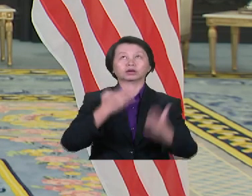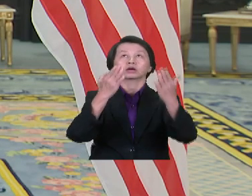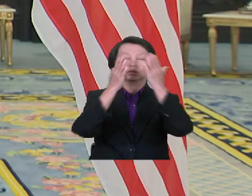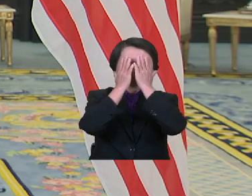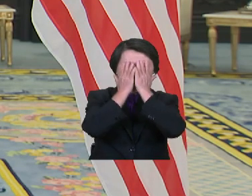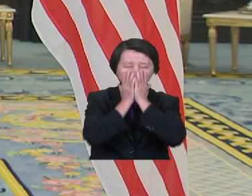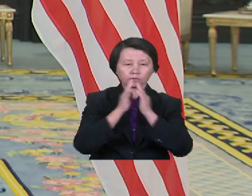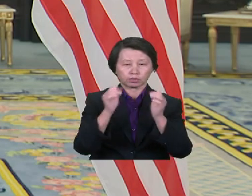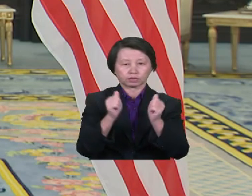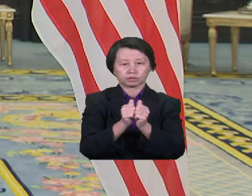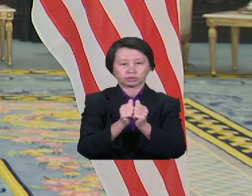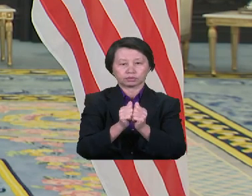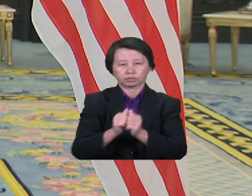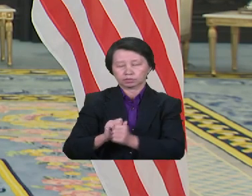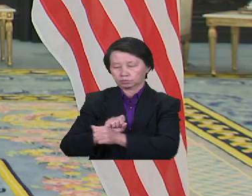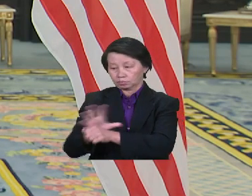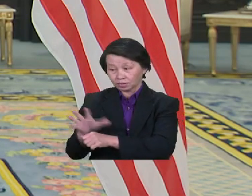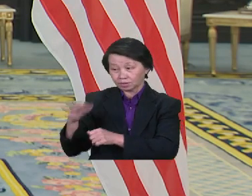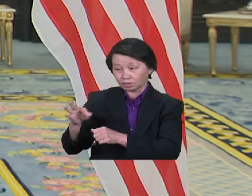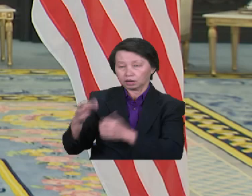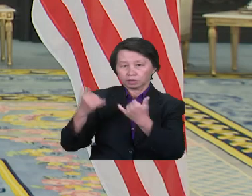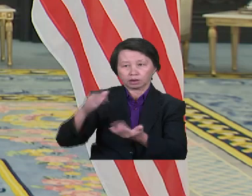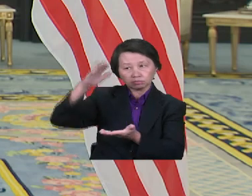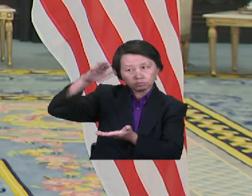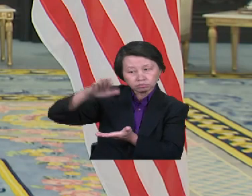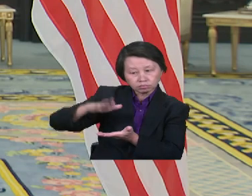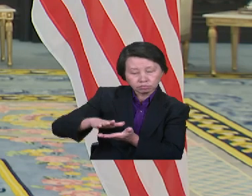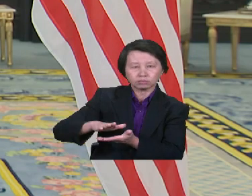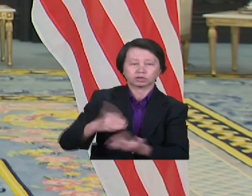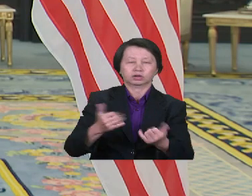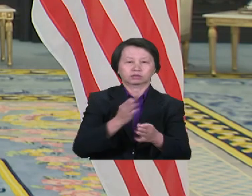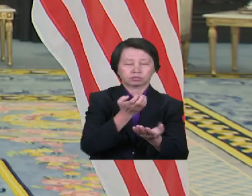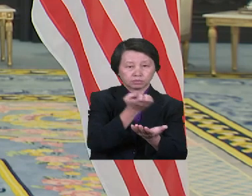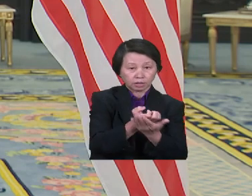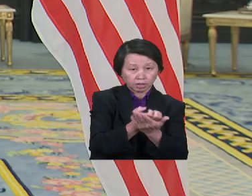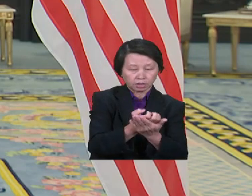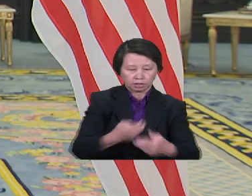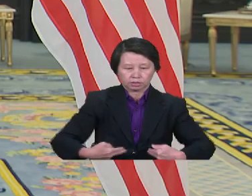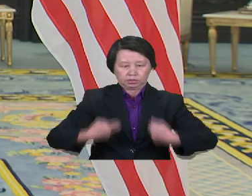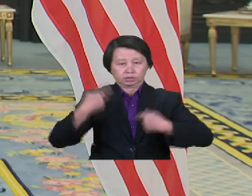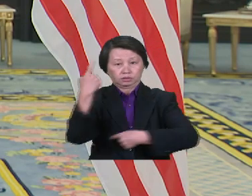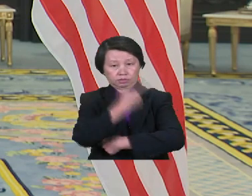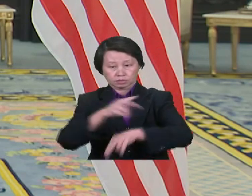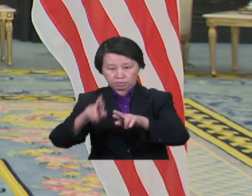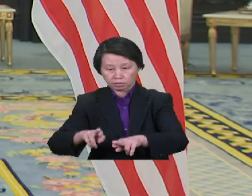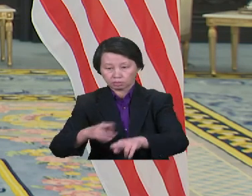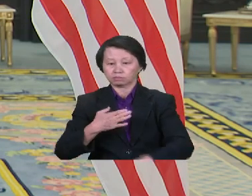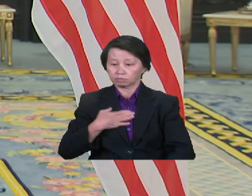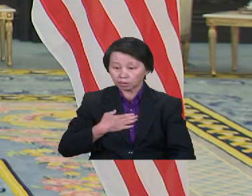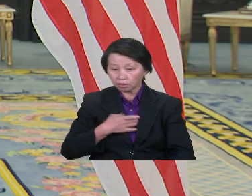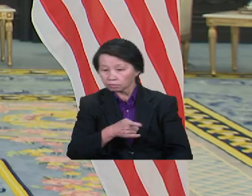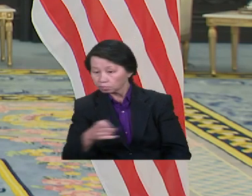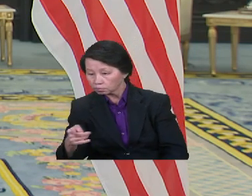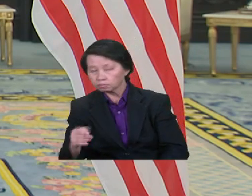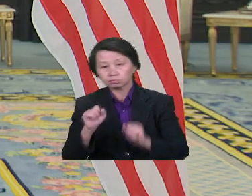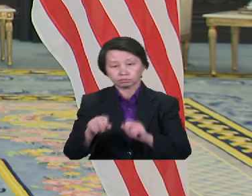dengan lanskap pandemik covid-19 yang semakin pulih sektor ekonomi dan kehidupan seharian rakyat Bet juga telah